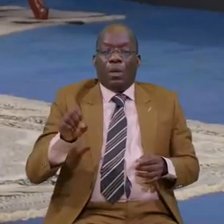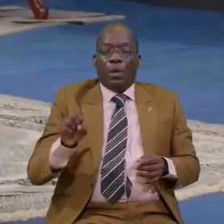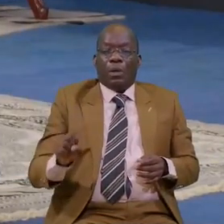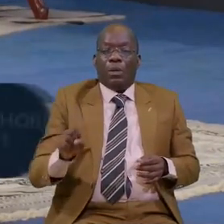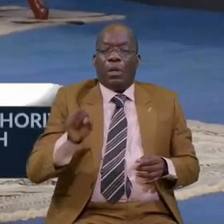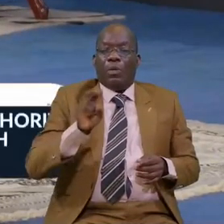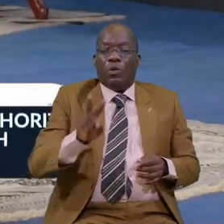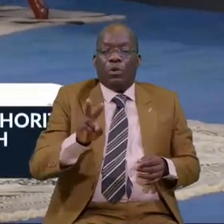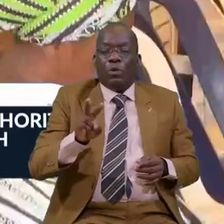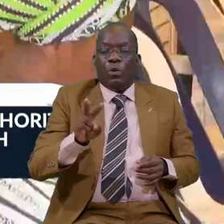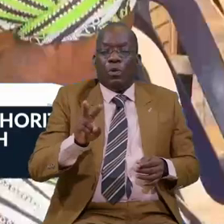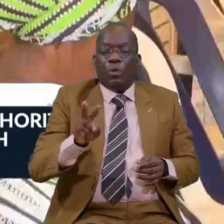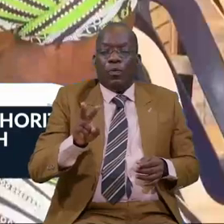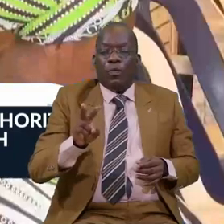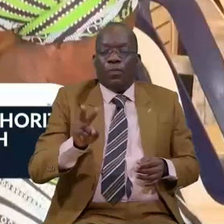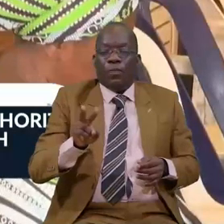le roi destiné,